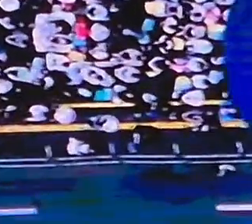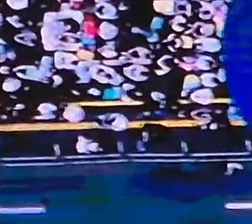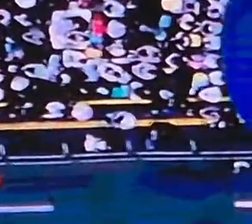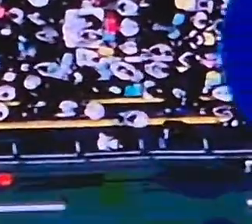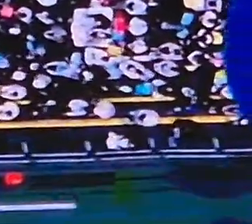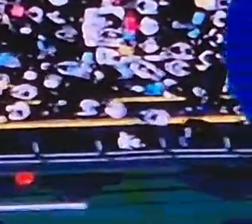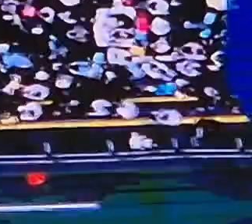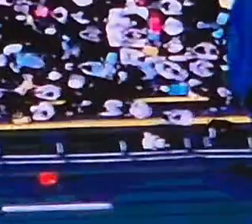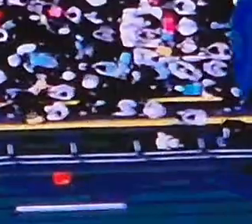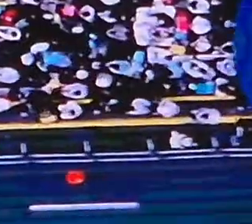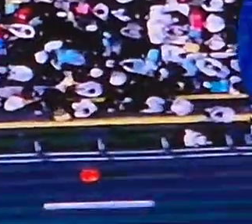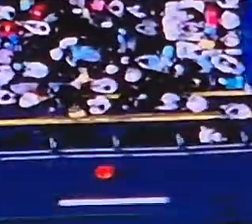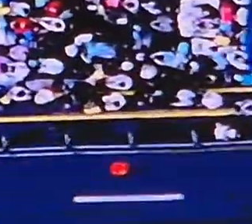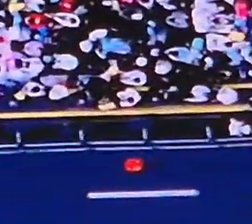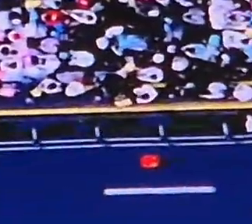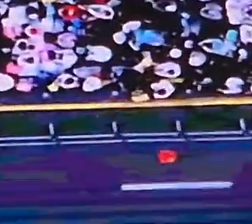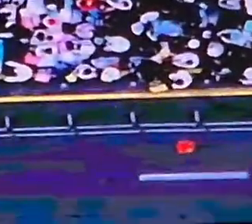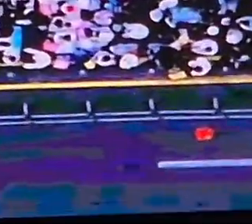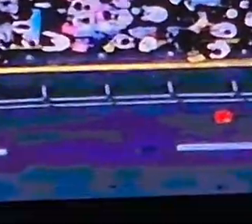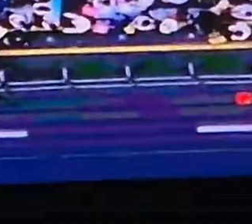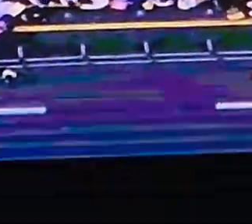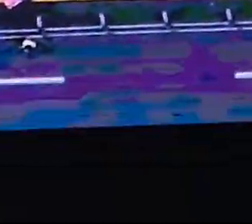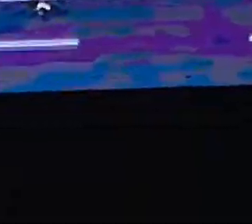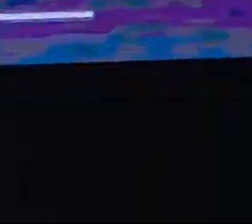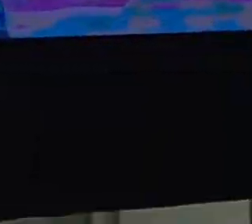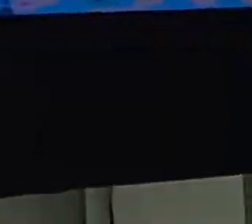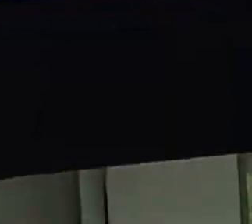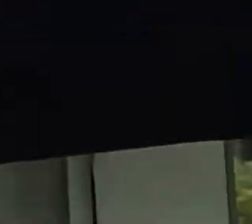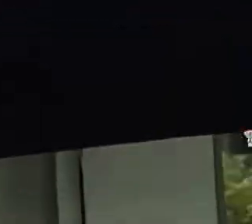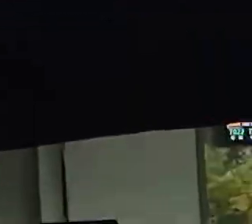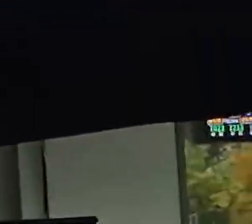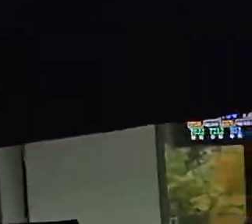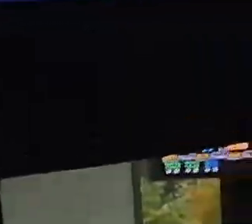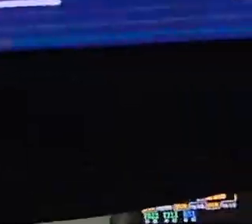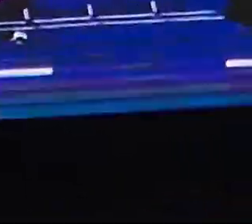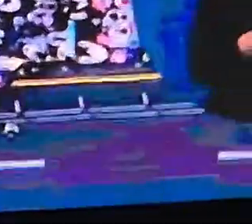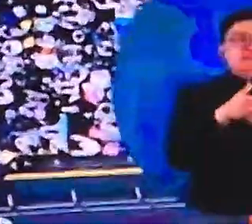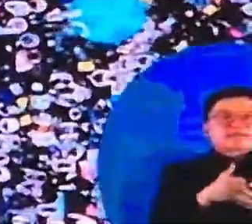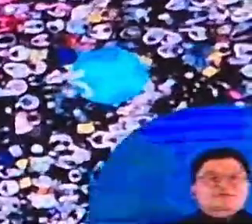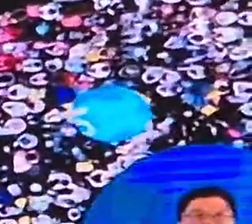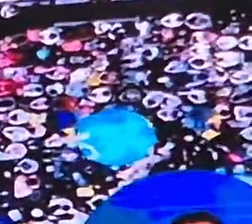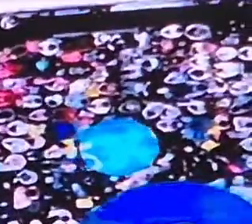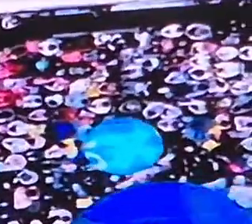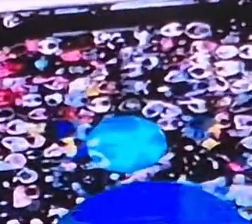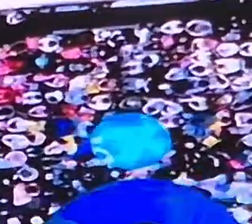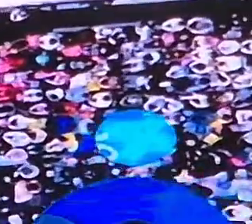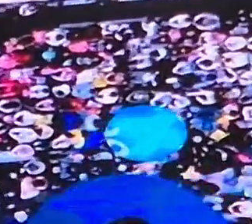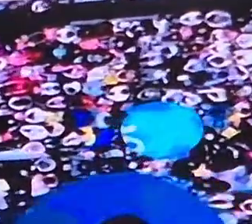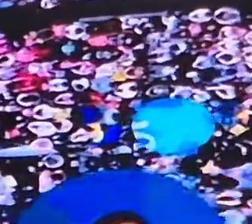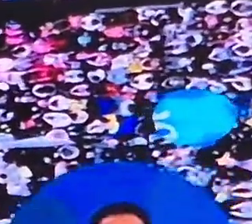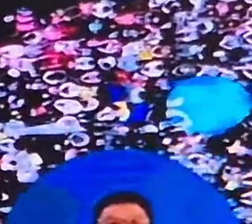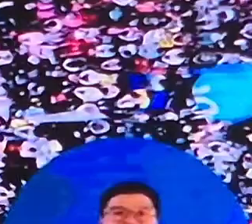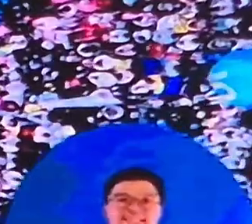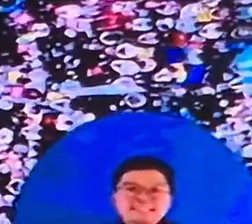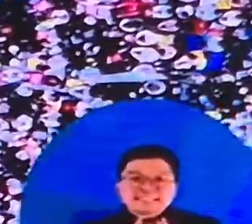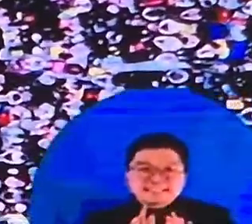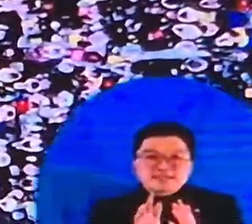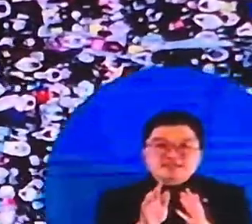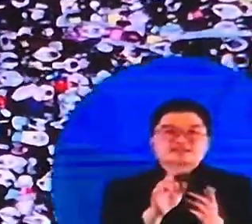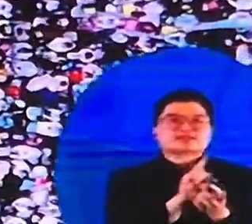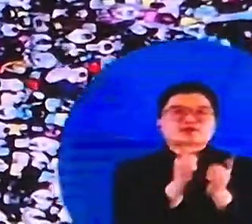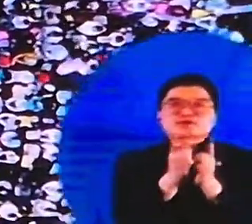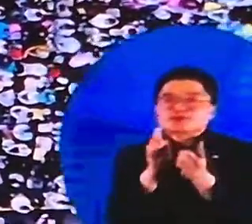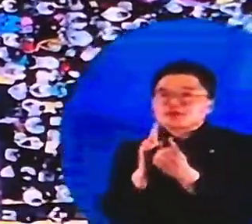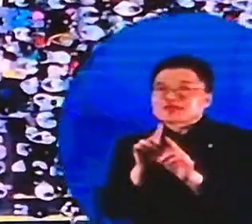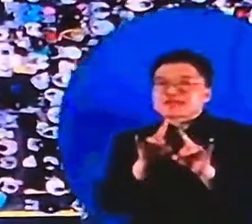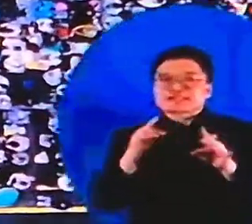복종과 남편의 사랑의 언어는 인격에 순종하는 것이 아닙니다. 이 질서인 역할에